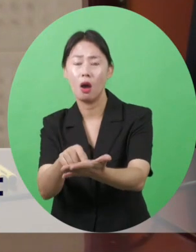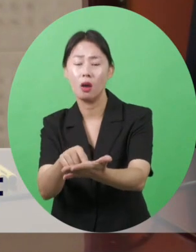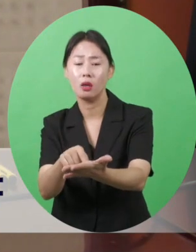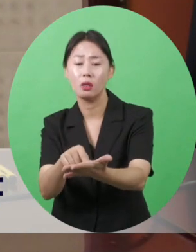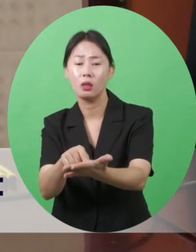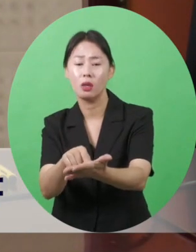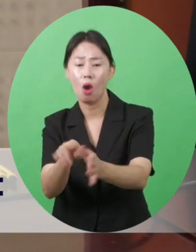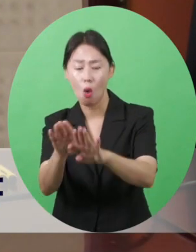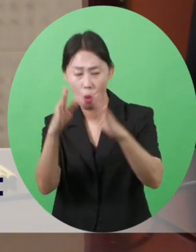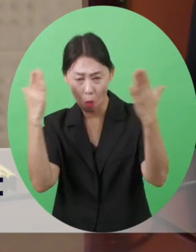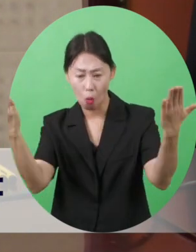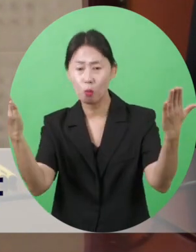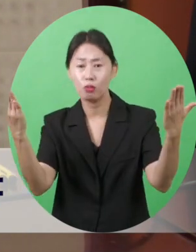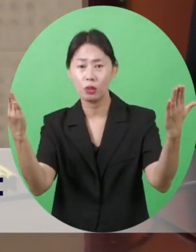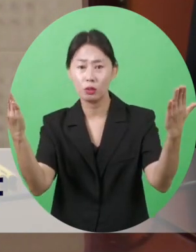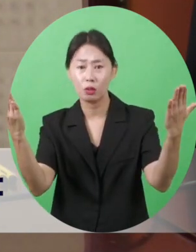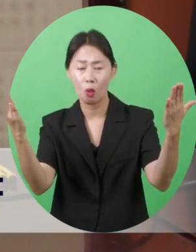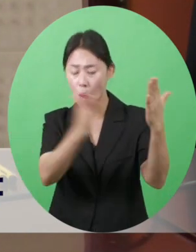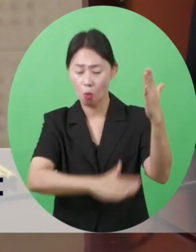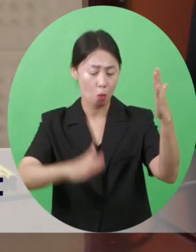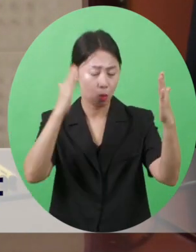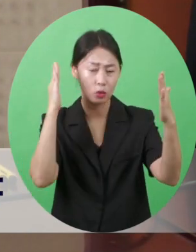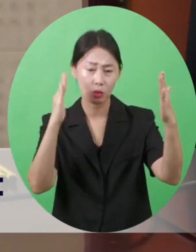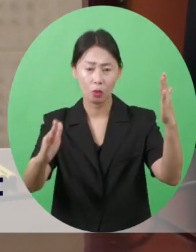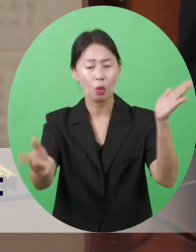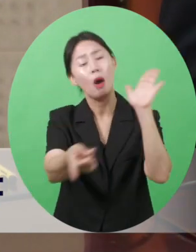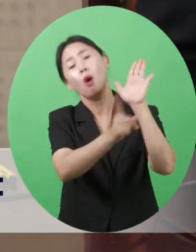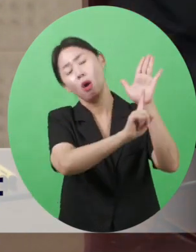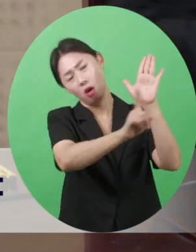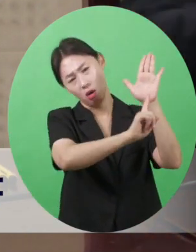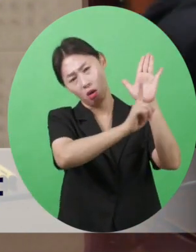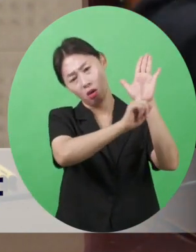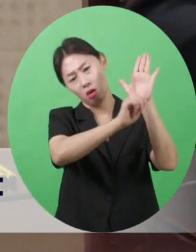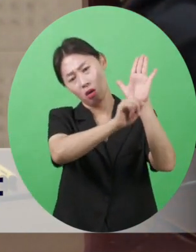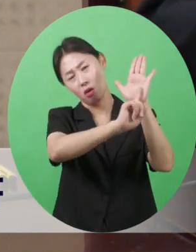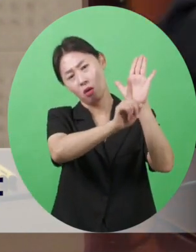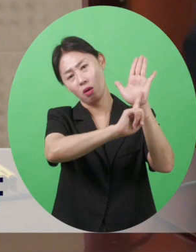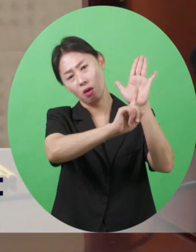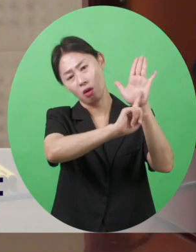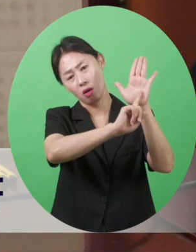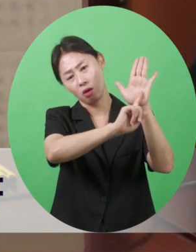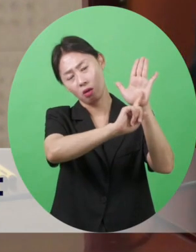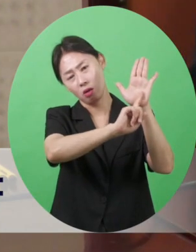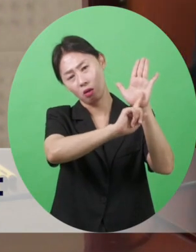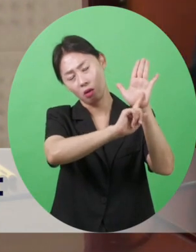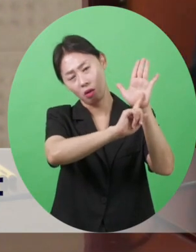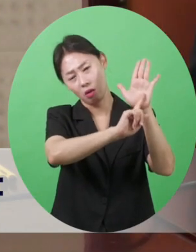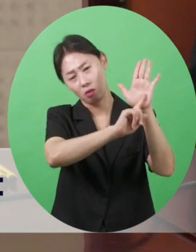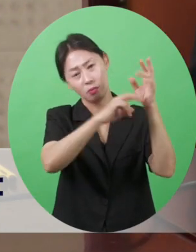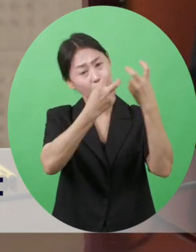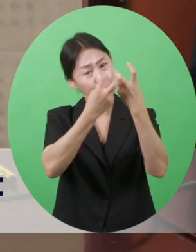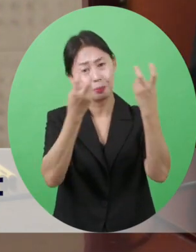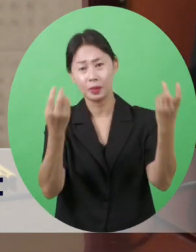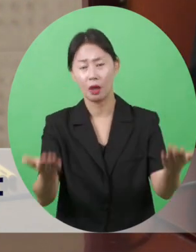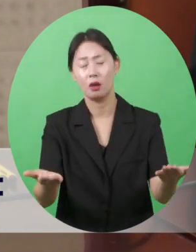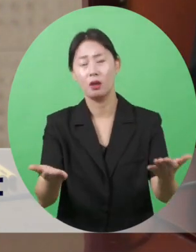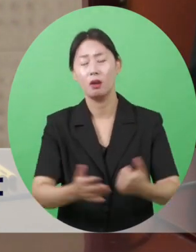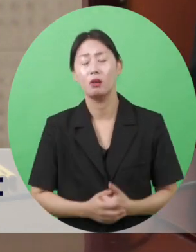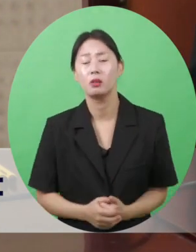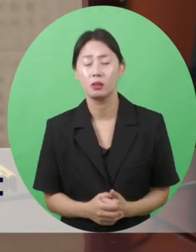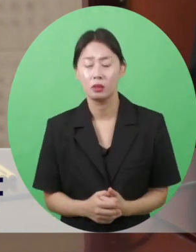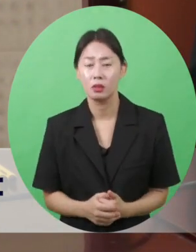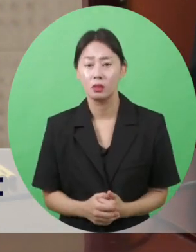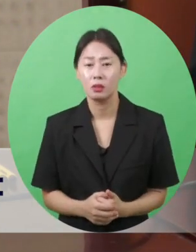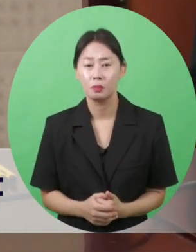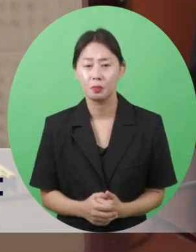그 오픈해서 공개적으로 이수탁자를 모집해야 되는 공정한 객관적인 과정을 거쳐야 되는 이런 절차가 또